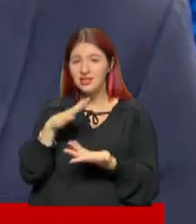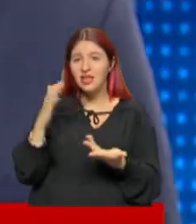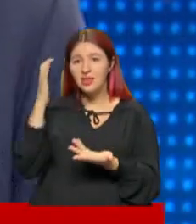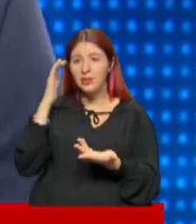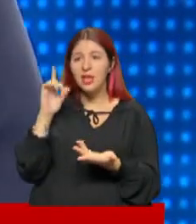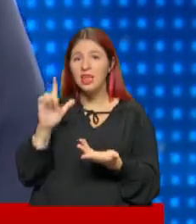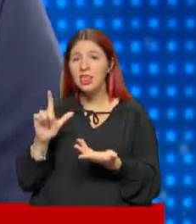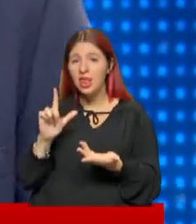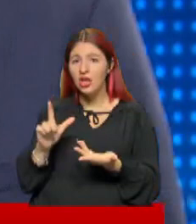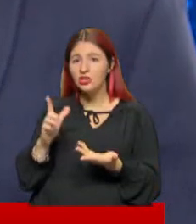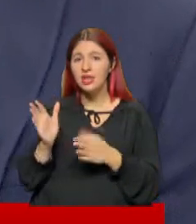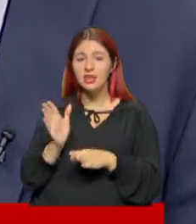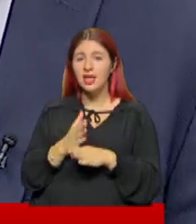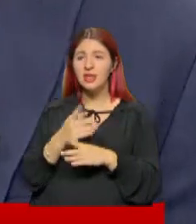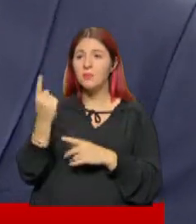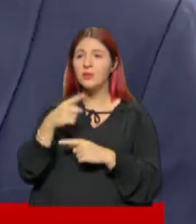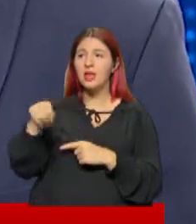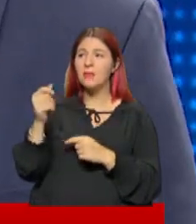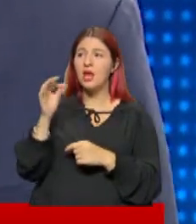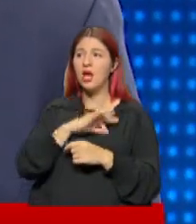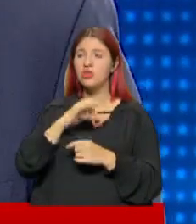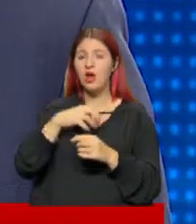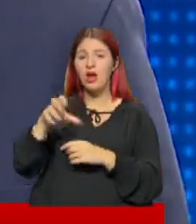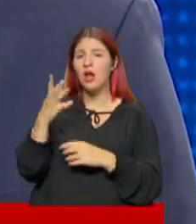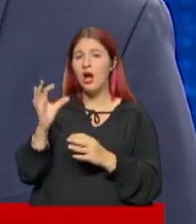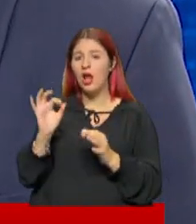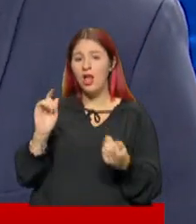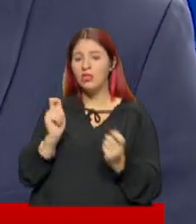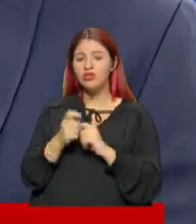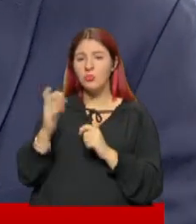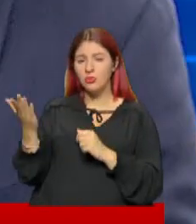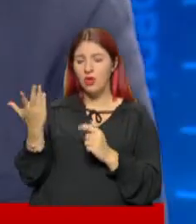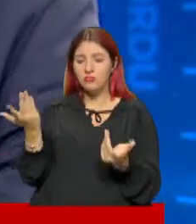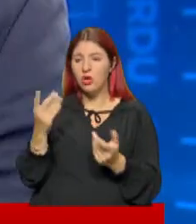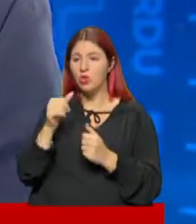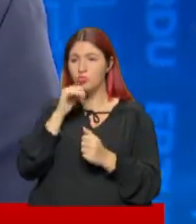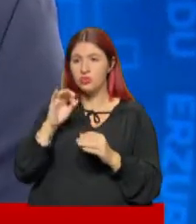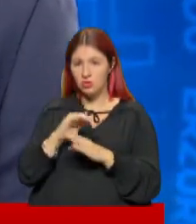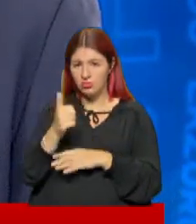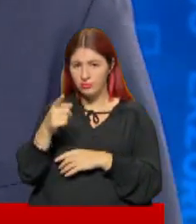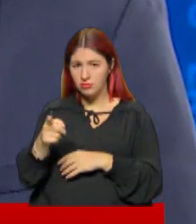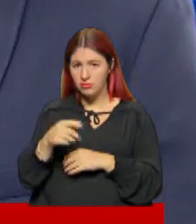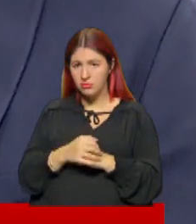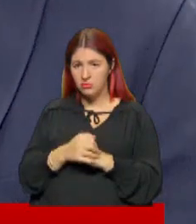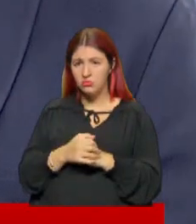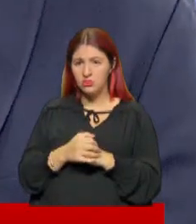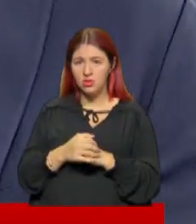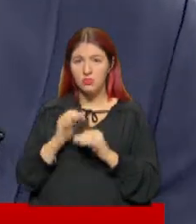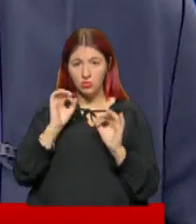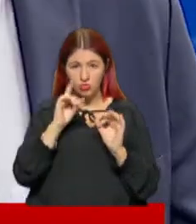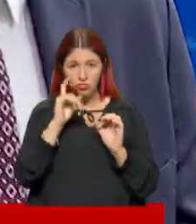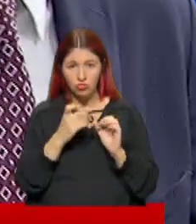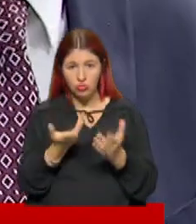temel ihtiyaçları neden birilerinin para kazanacağı alanlar haline dönüştürülüyor? Şimdi susuz yaşayabilir misiniz ya? Mümkün mü?